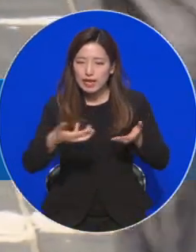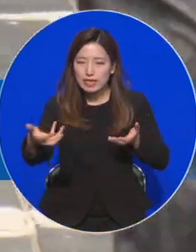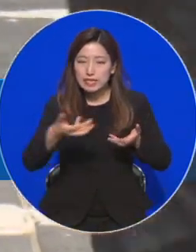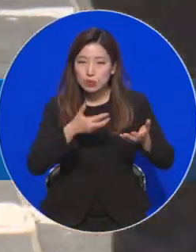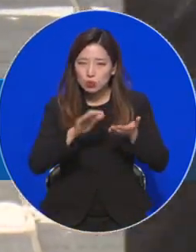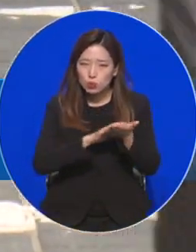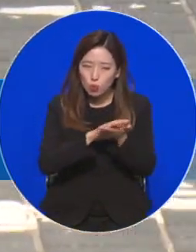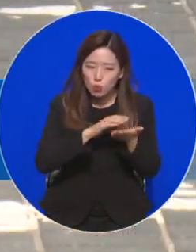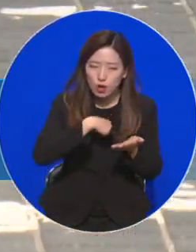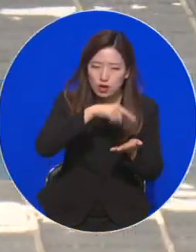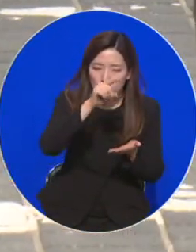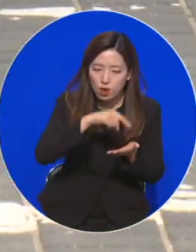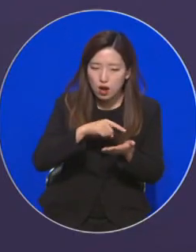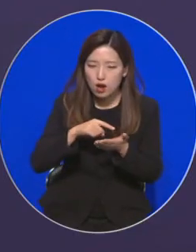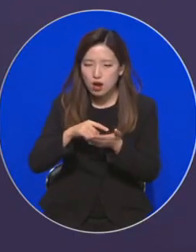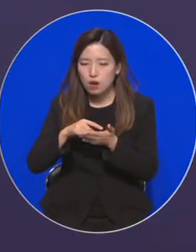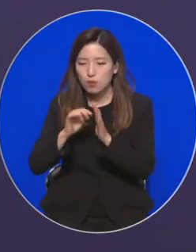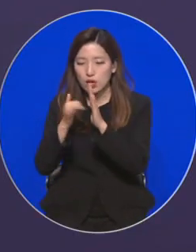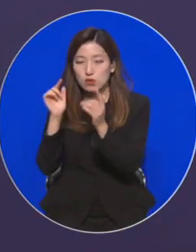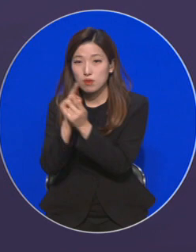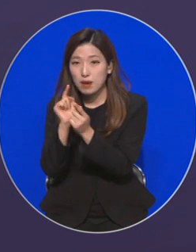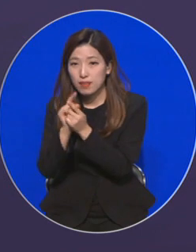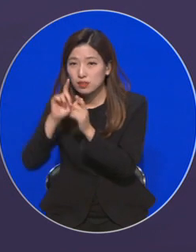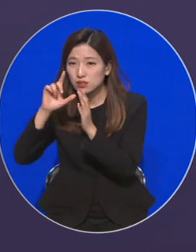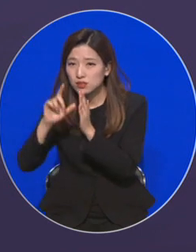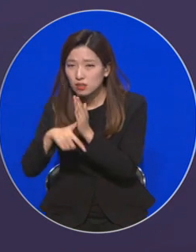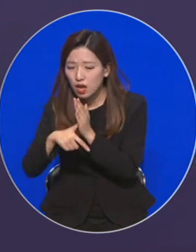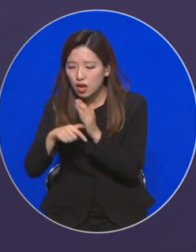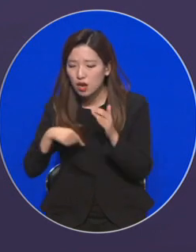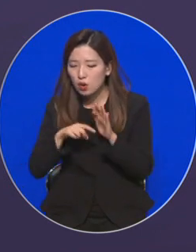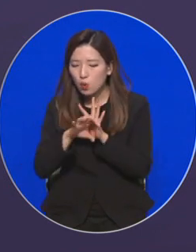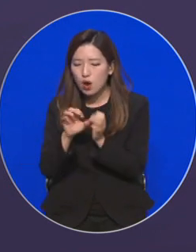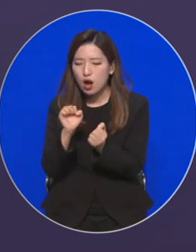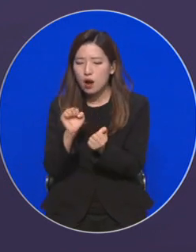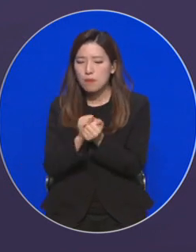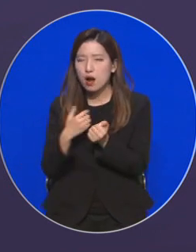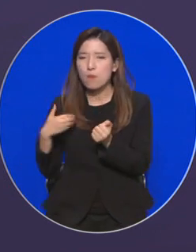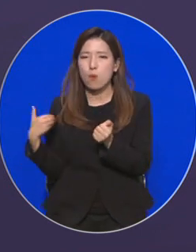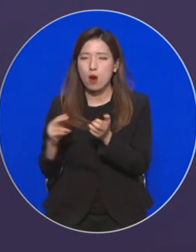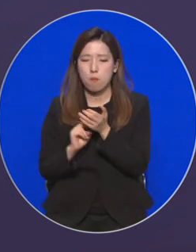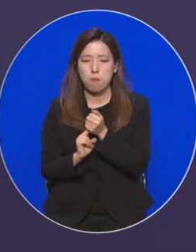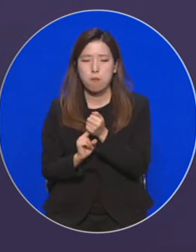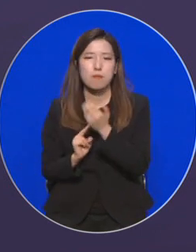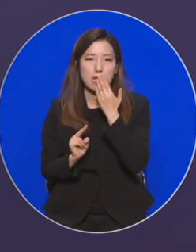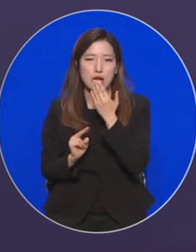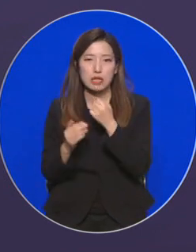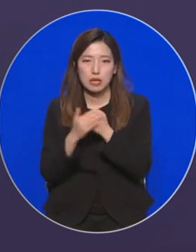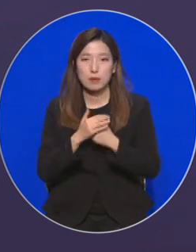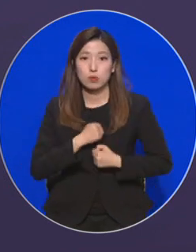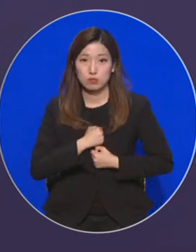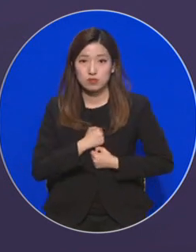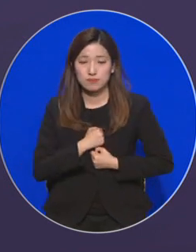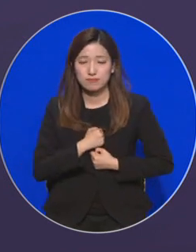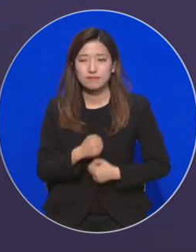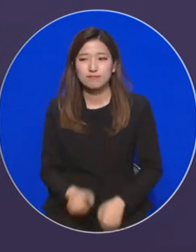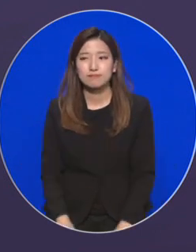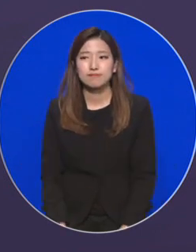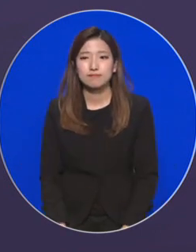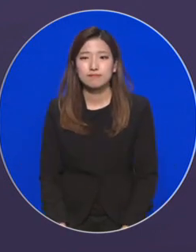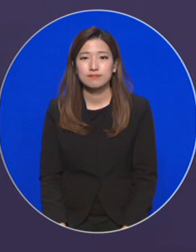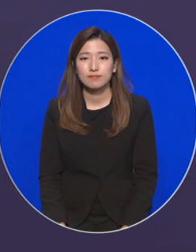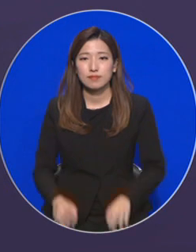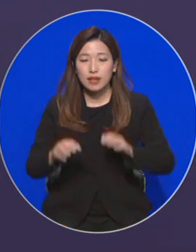가능성이 있기 때문입니다 이에 따라 실 내 옷이 빙과 시료의 100인 이상 집합과 보임 행사는 계속